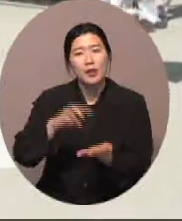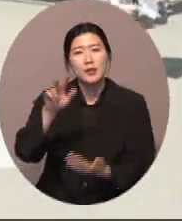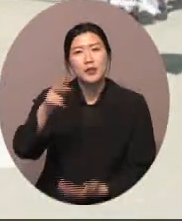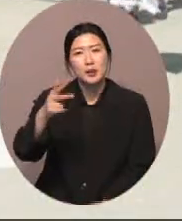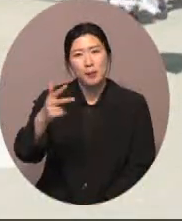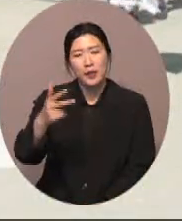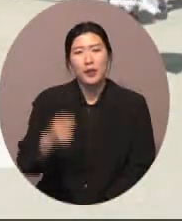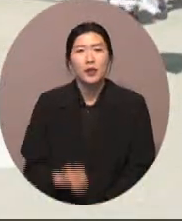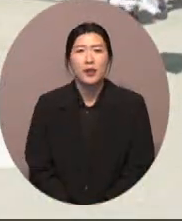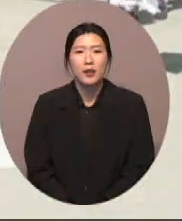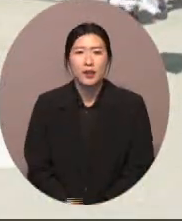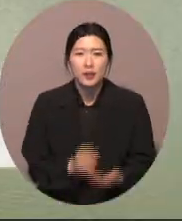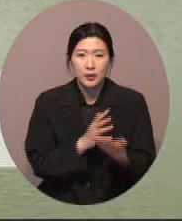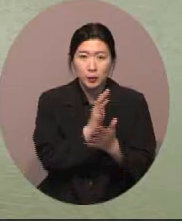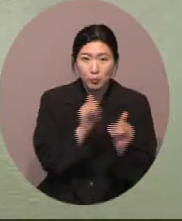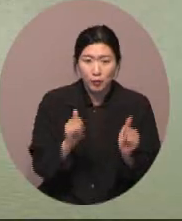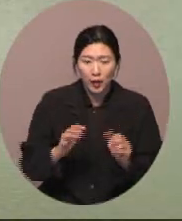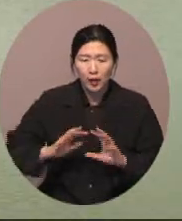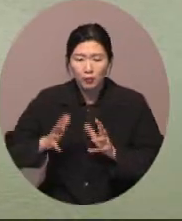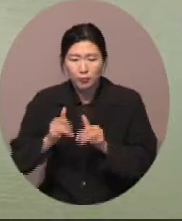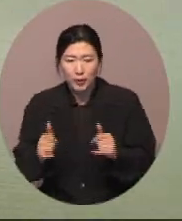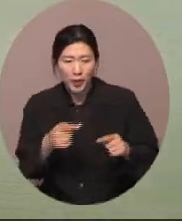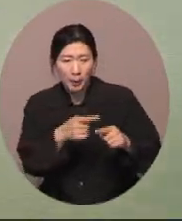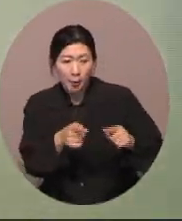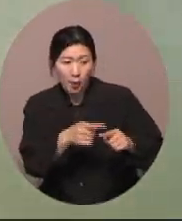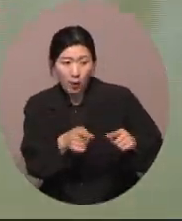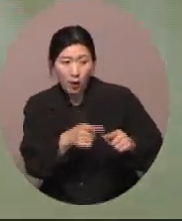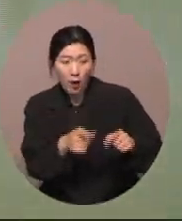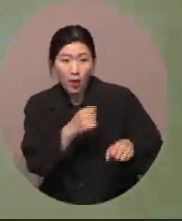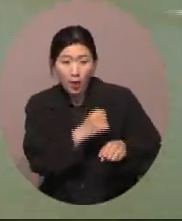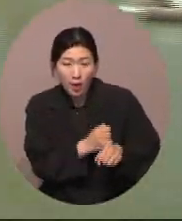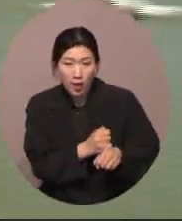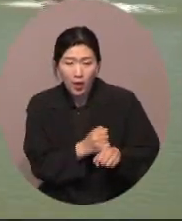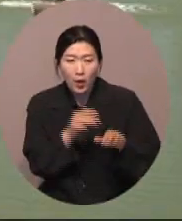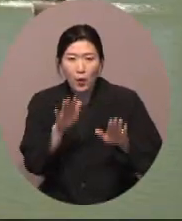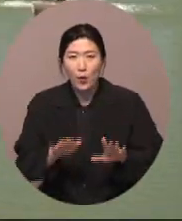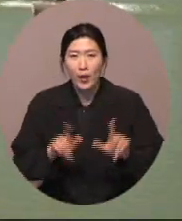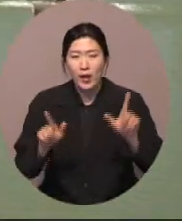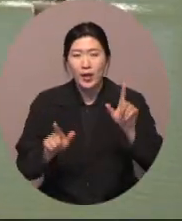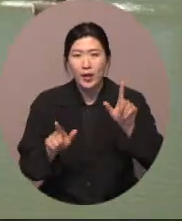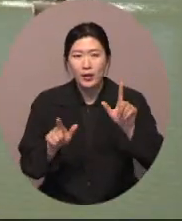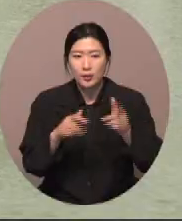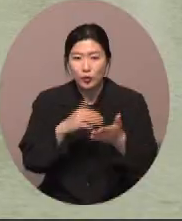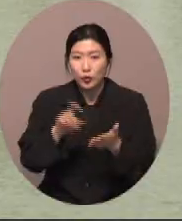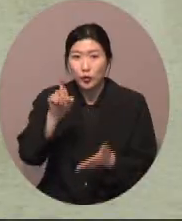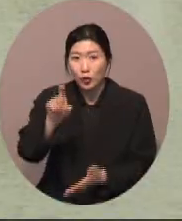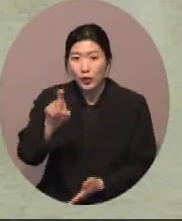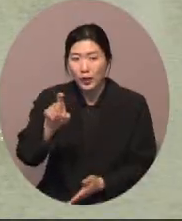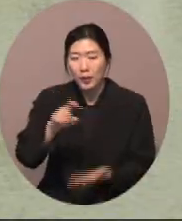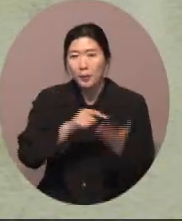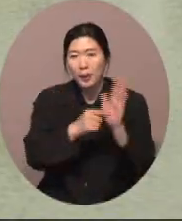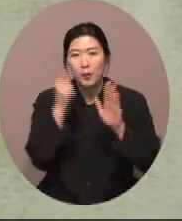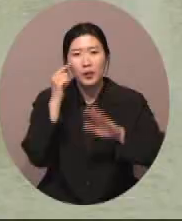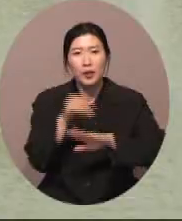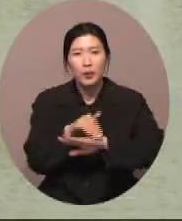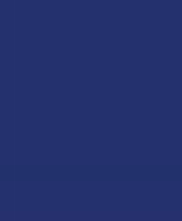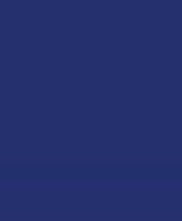또 전문가와 국민의 평가로 발굴된 우수 식물 열정은 올해 정원식물 로 선정됩니다